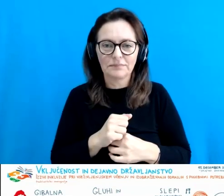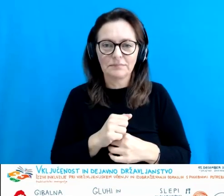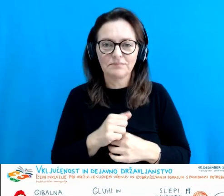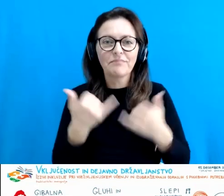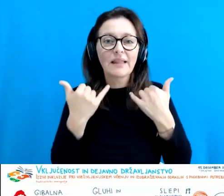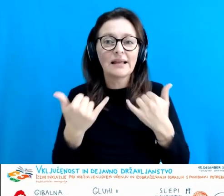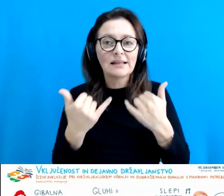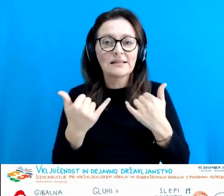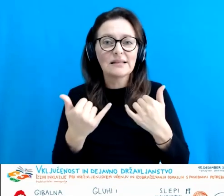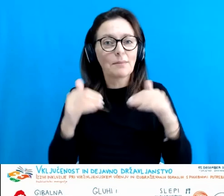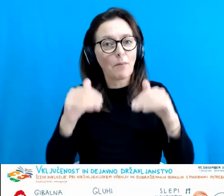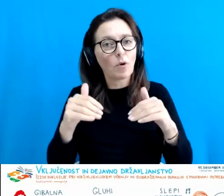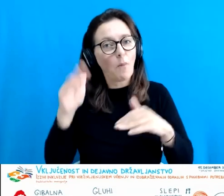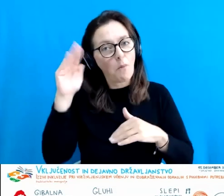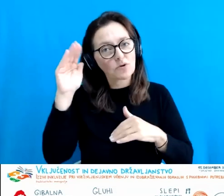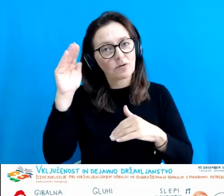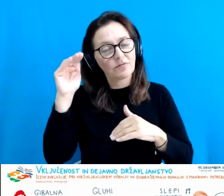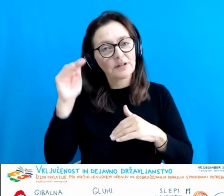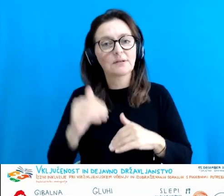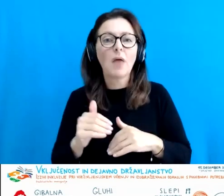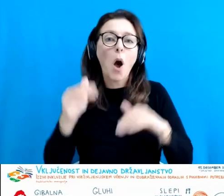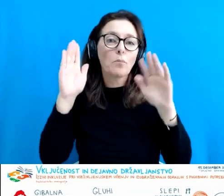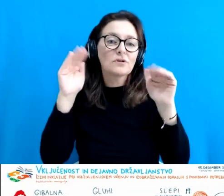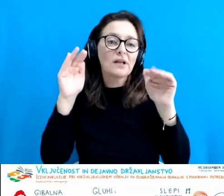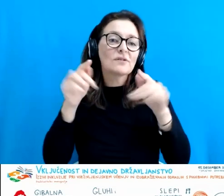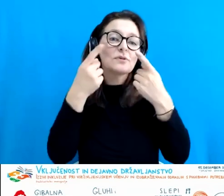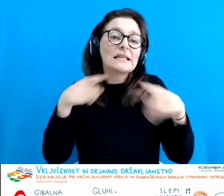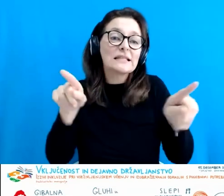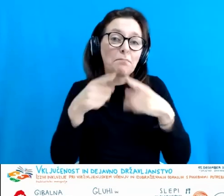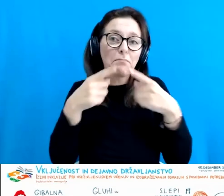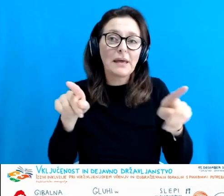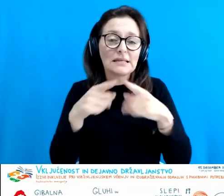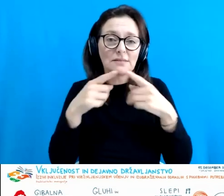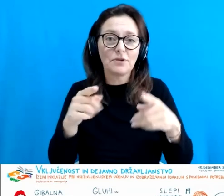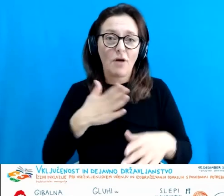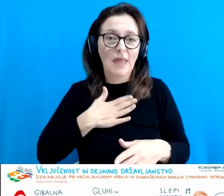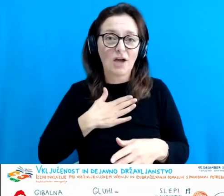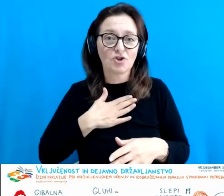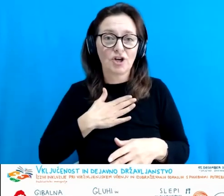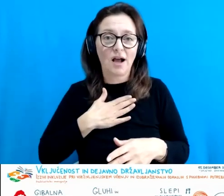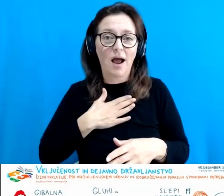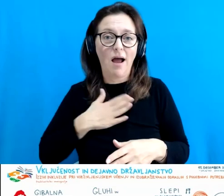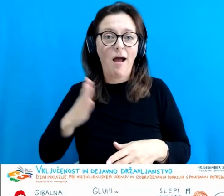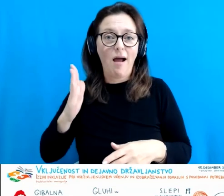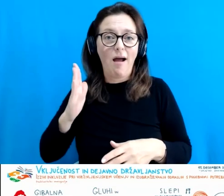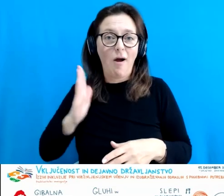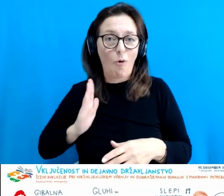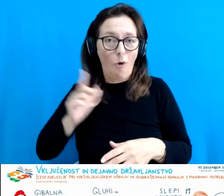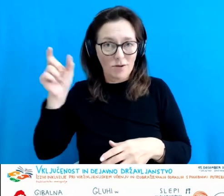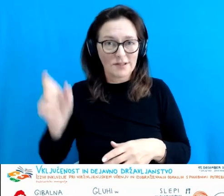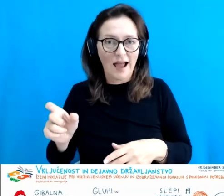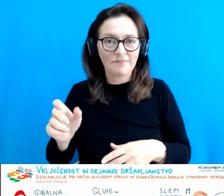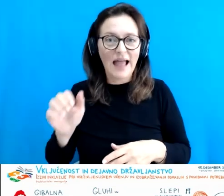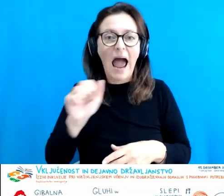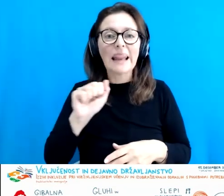Sedaj pa se moramo posloviti. Poslavljamo se s pesmijo našega gosta Aleksandra Novaka,